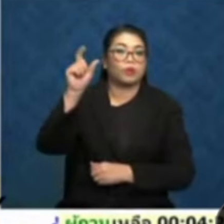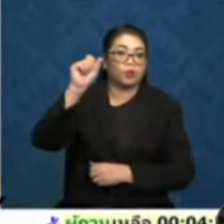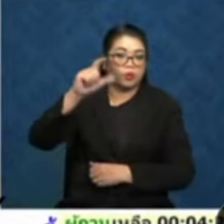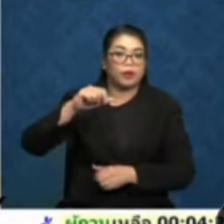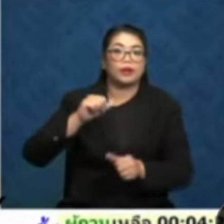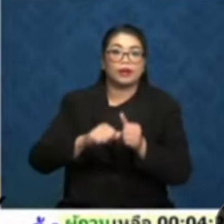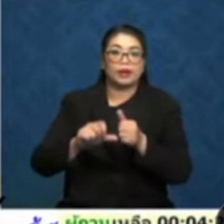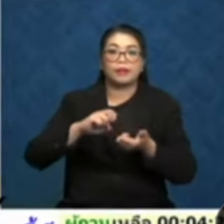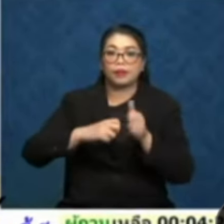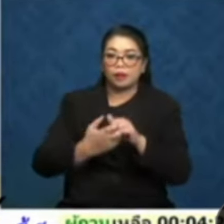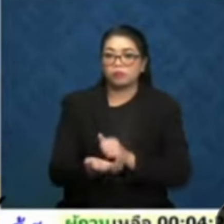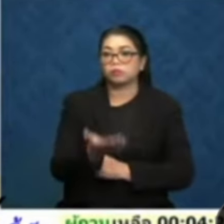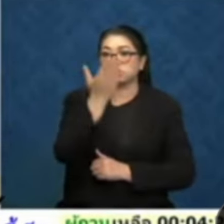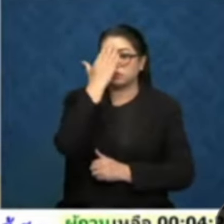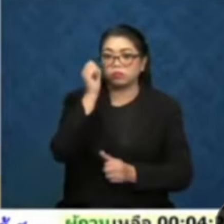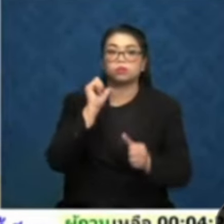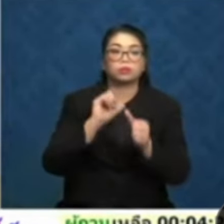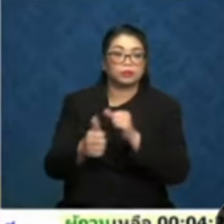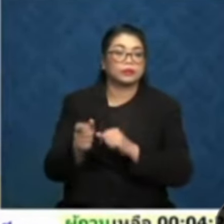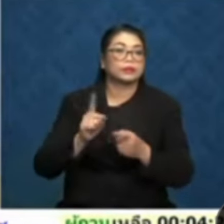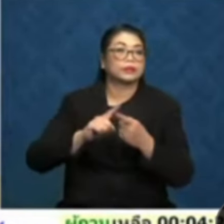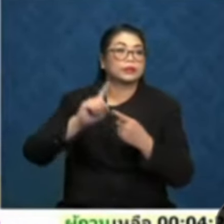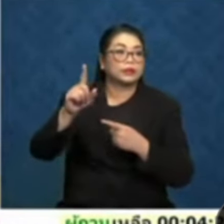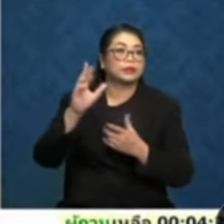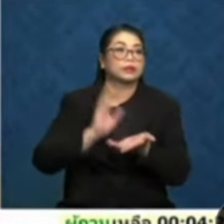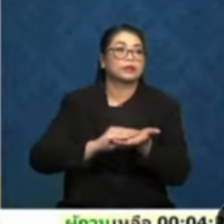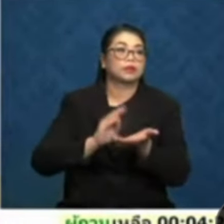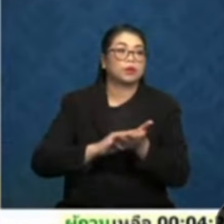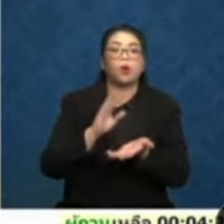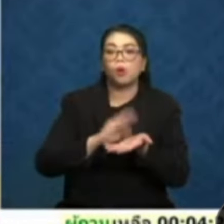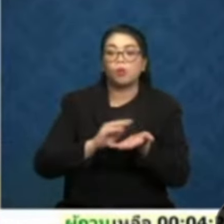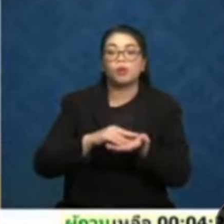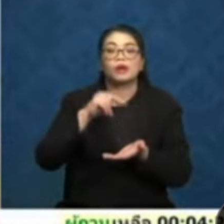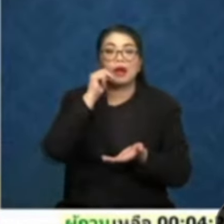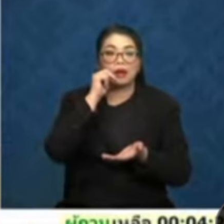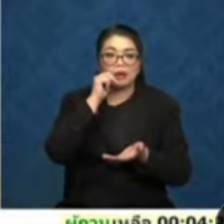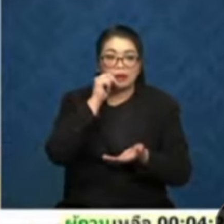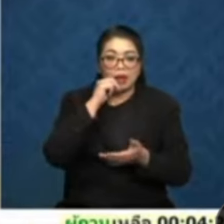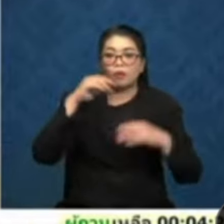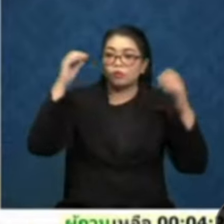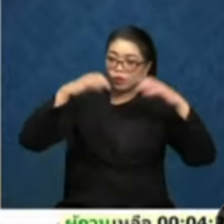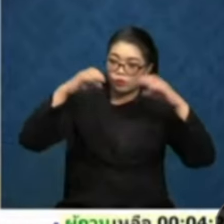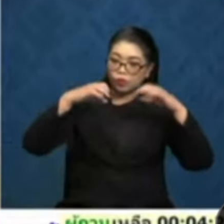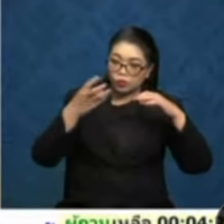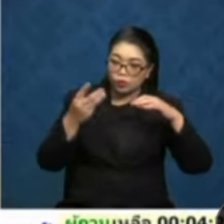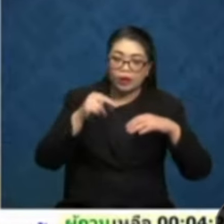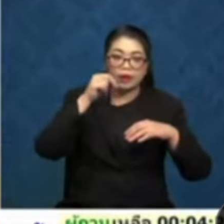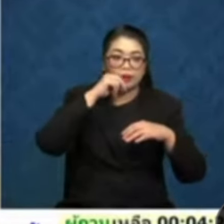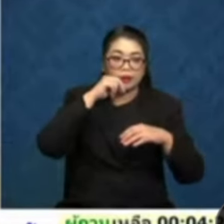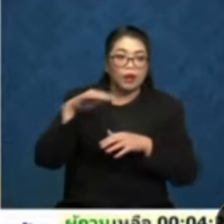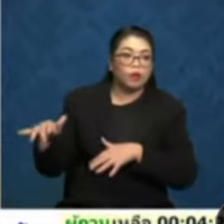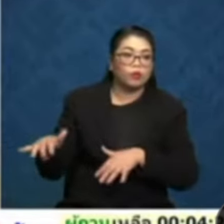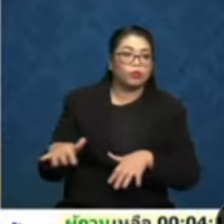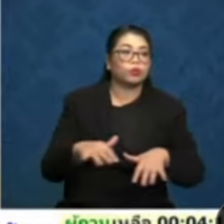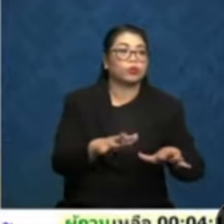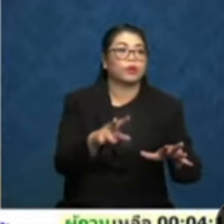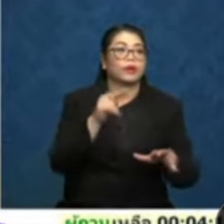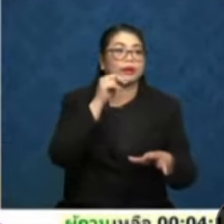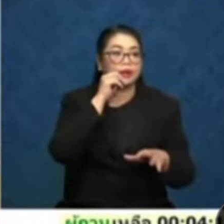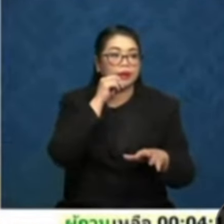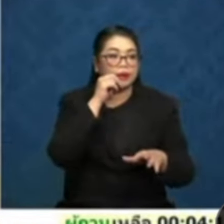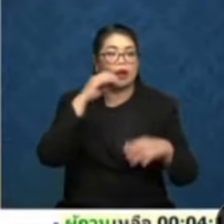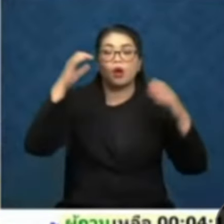ทีด้านแรกครับข้อแรกก็คือในเรื่องของการจัดทำข้อมูลเปิดด้านน้ำครับไม่ว่าจะเป็นน้ำฝนน้ำท่าหรือว่าน้ำเทศน้ำ